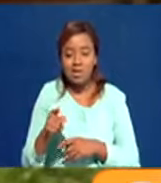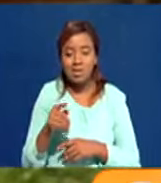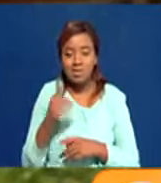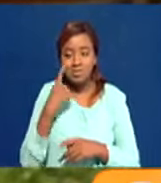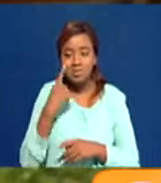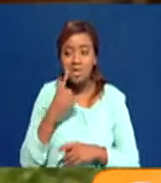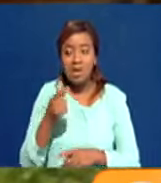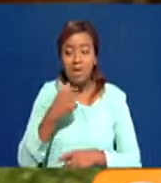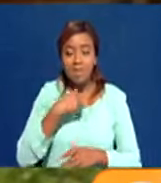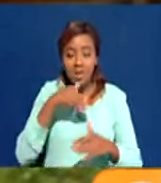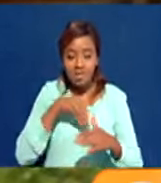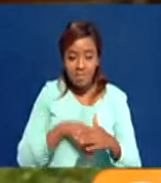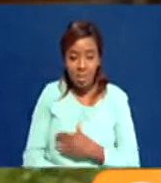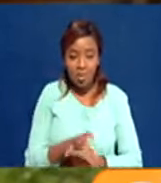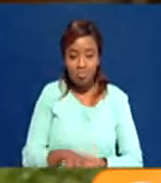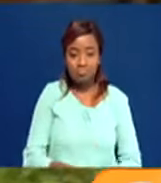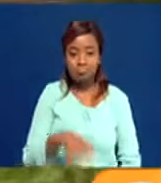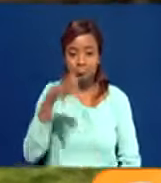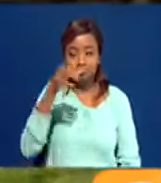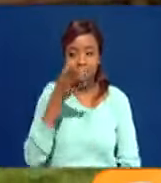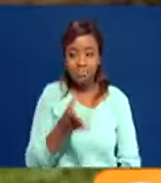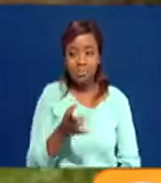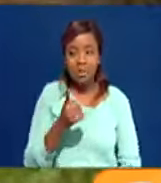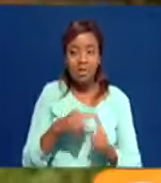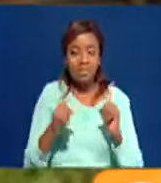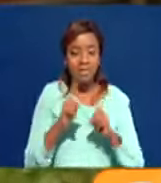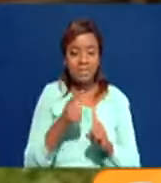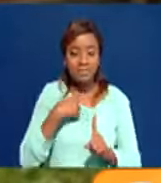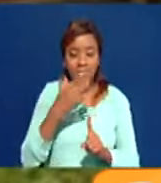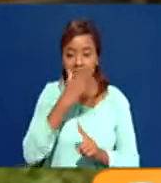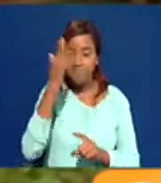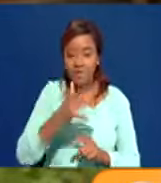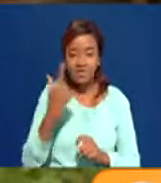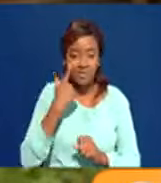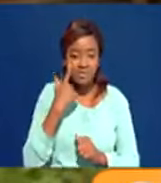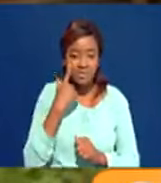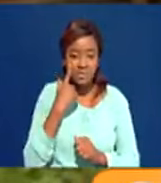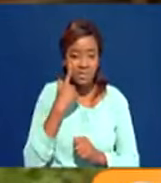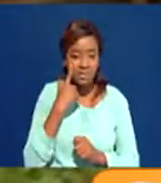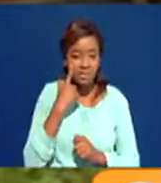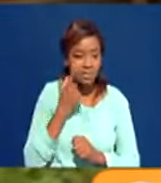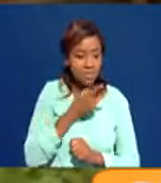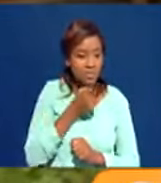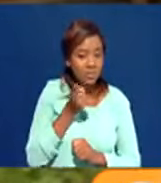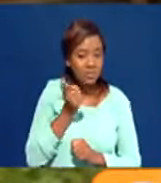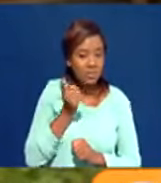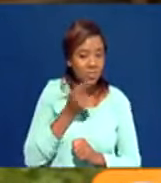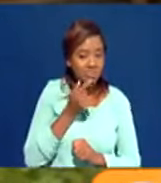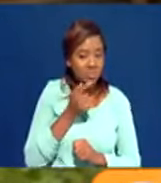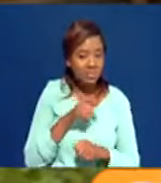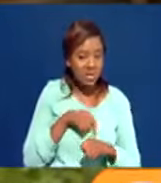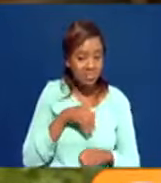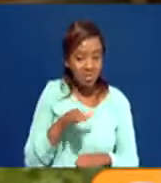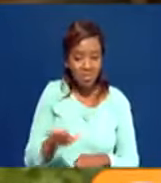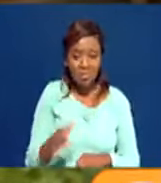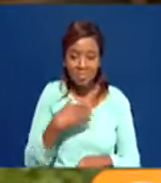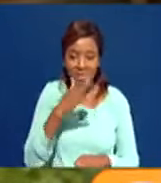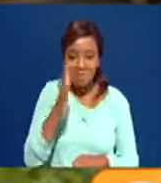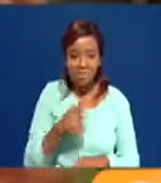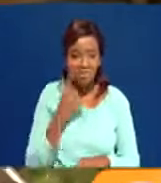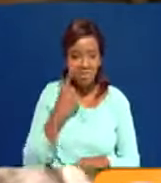kitambo. Lakini sijaiona kama maneno ilikuwa hapa. Mimi ni mdogo.